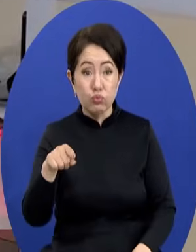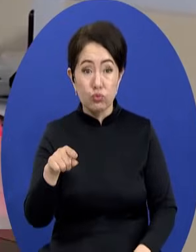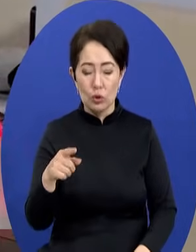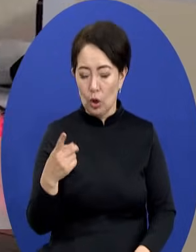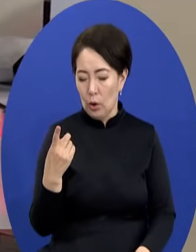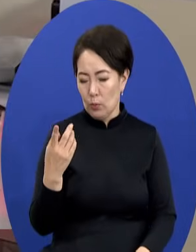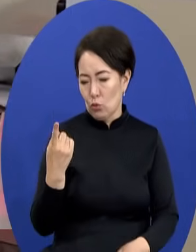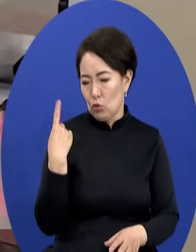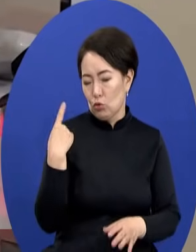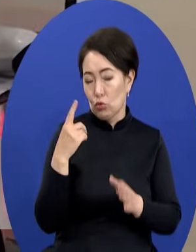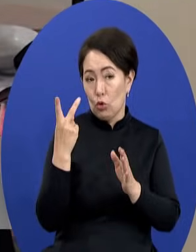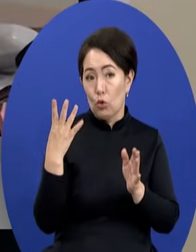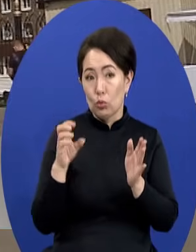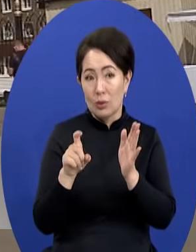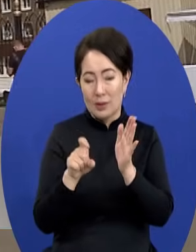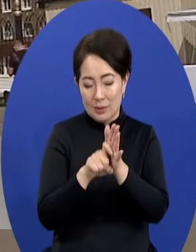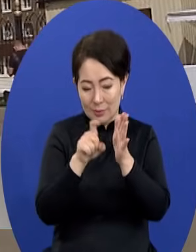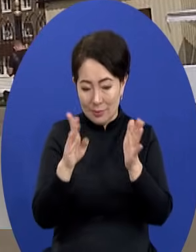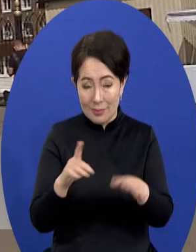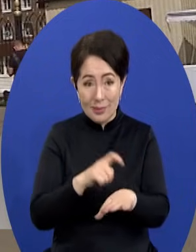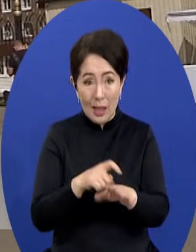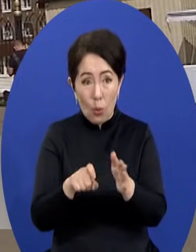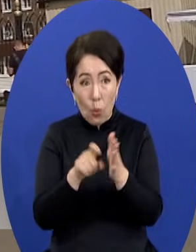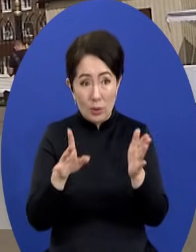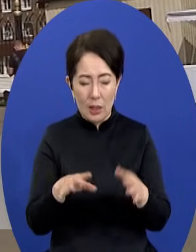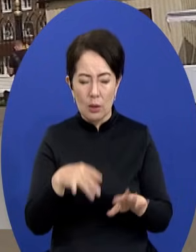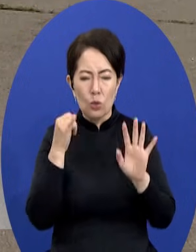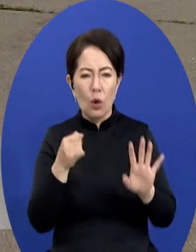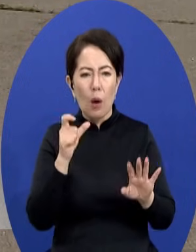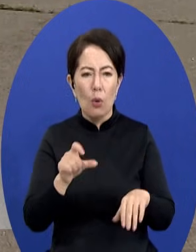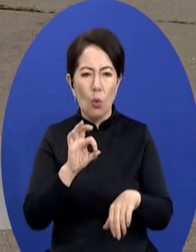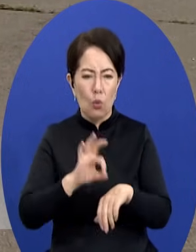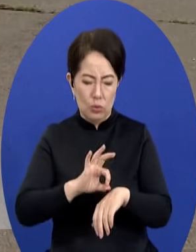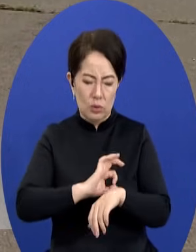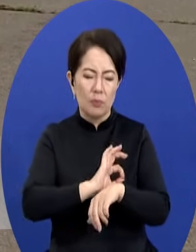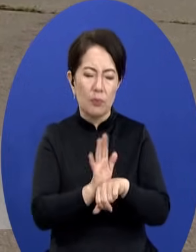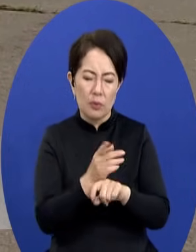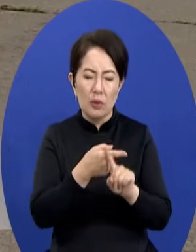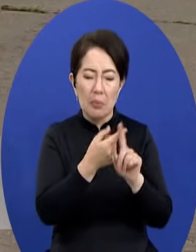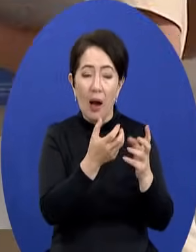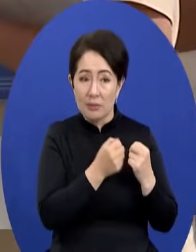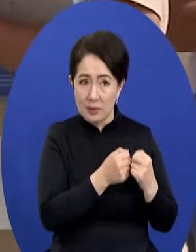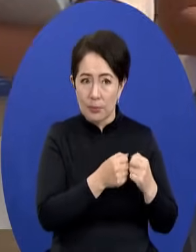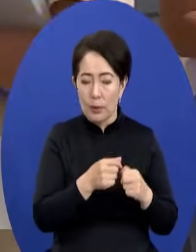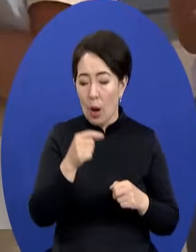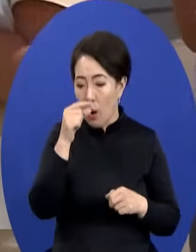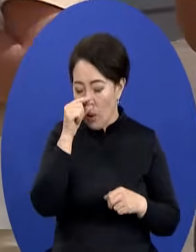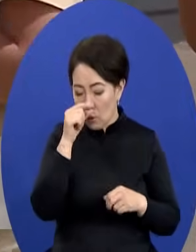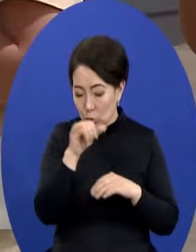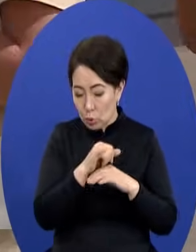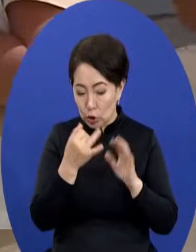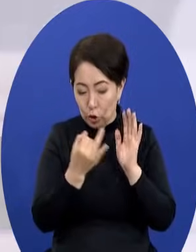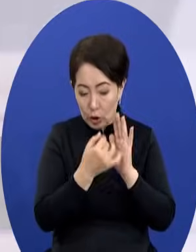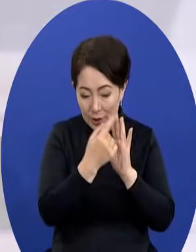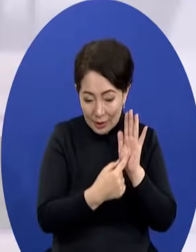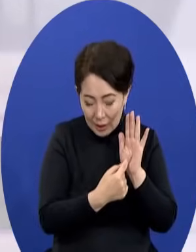дотор 6,000 гаруй хүн коронавирусээр өвчлсөн нь тогтоогдсон байна. Сонирхуулахад Оросын холбооны улс 7-р сараас 9-р сарын